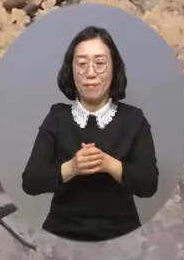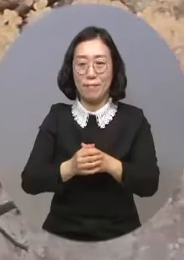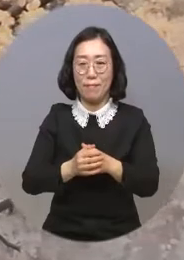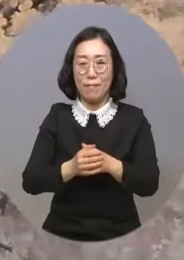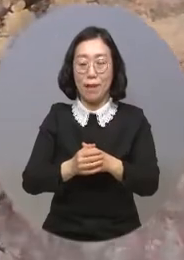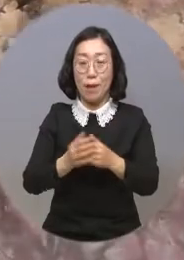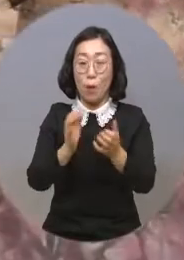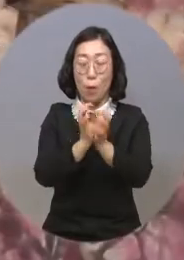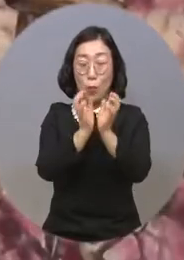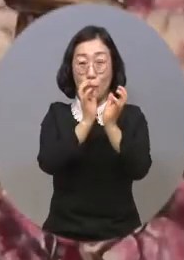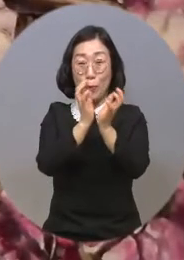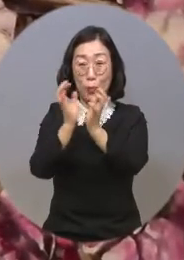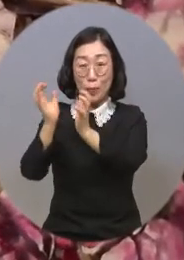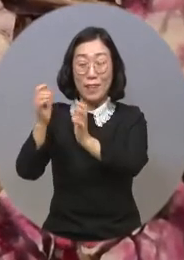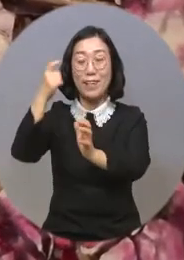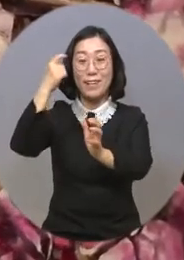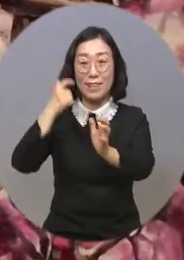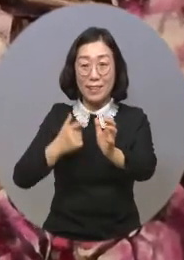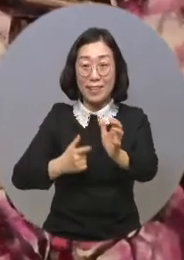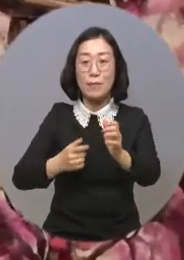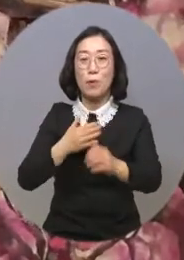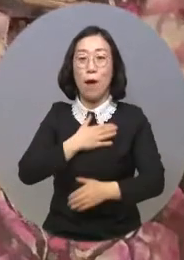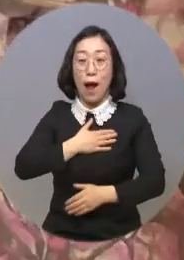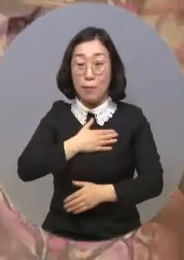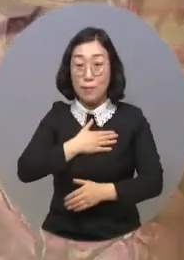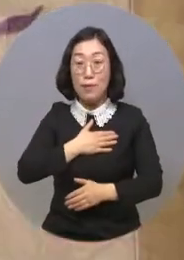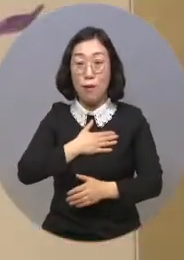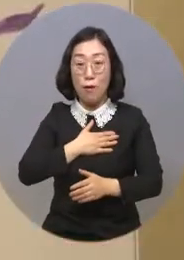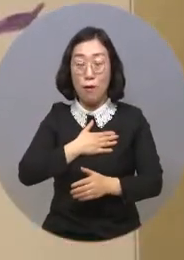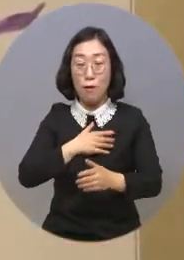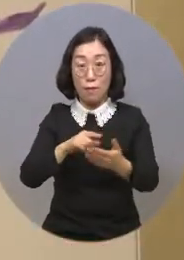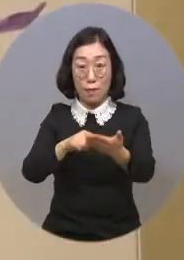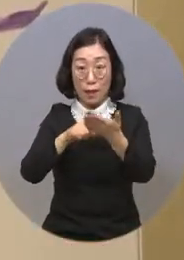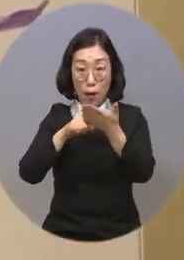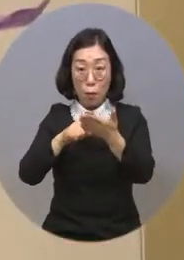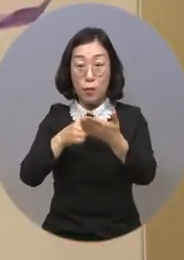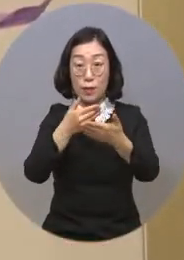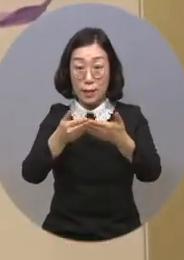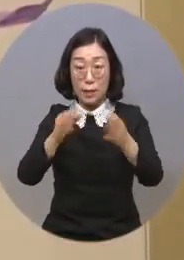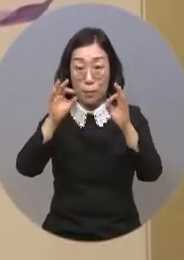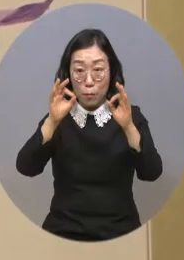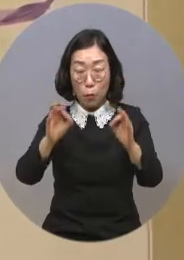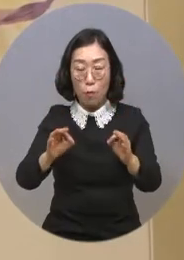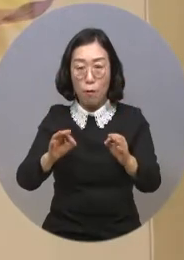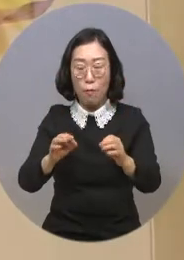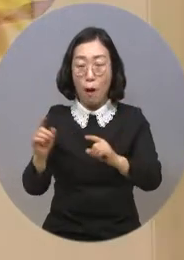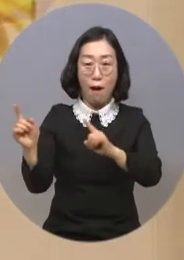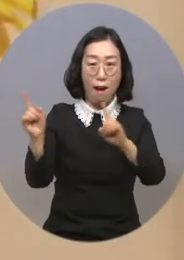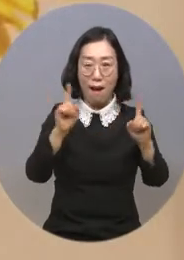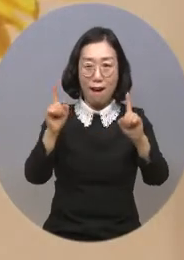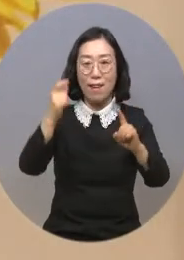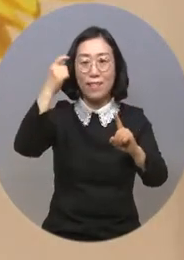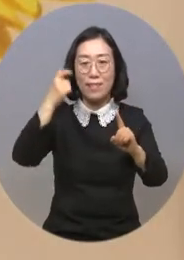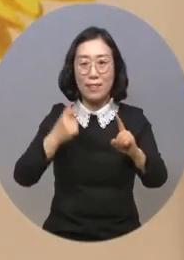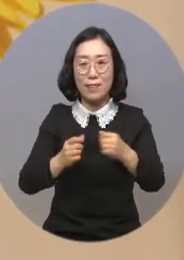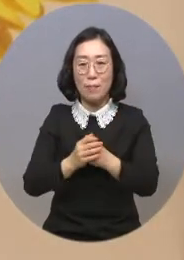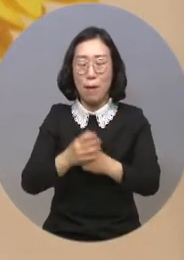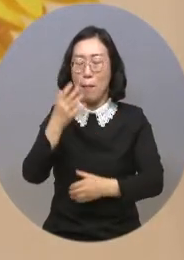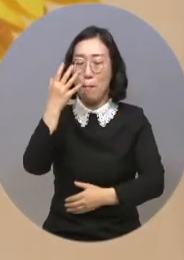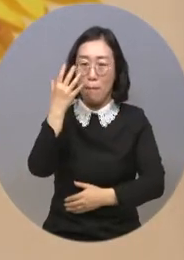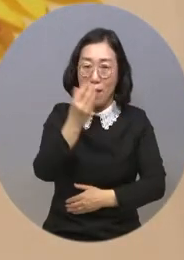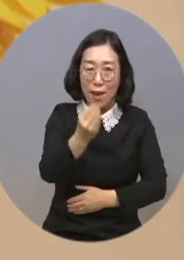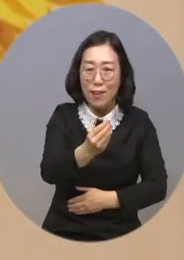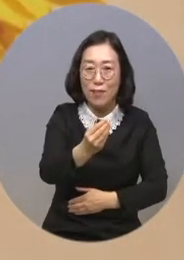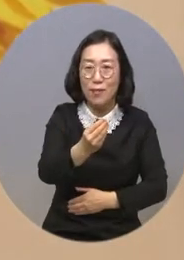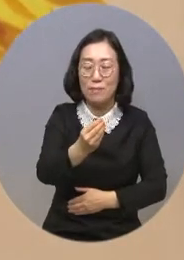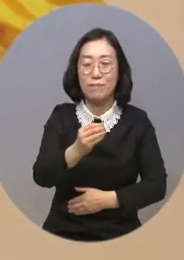활짝 만개한 꽃들에 대한 느낌과 감성을 담은 작품들은 자연의 생동감이 넘쳐 보면 볼수록 깊은 매력에